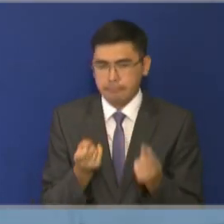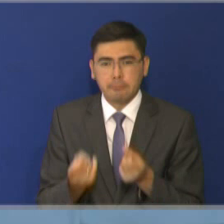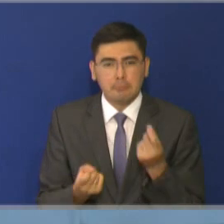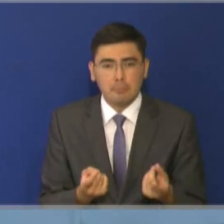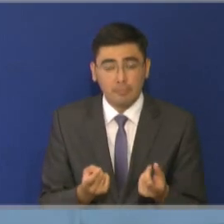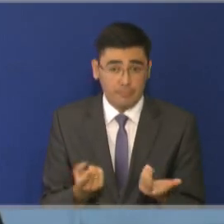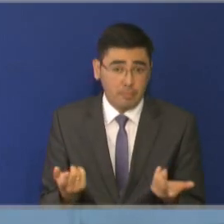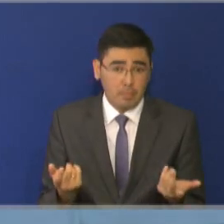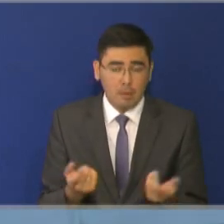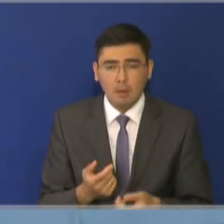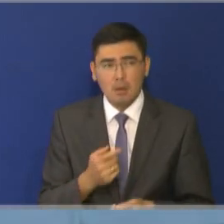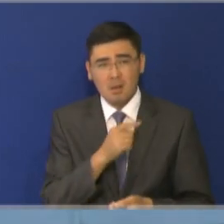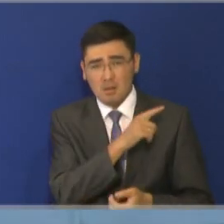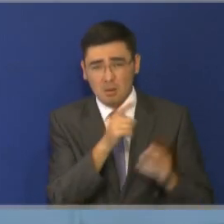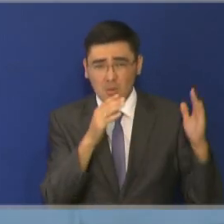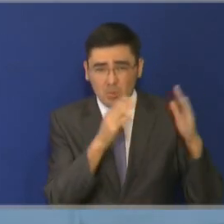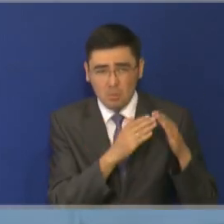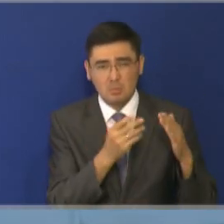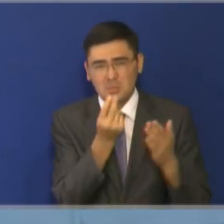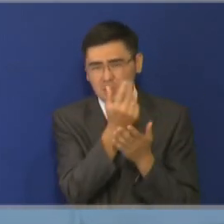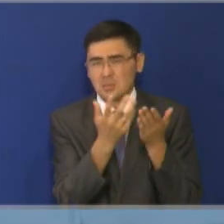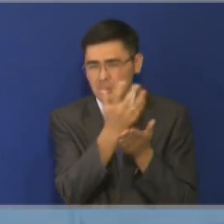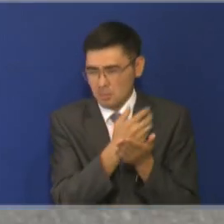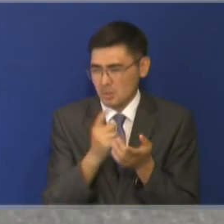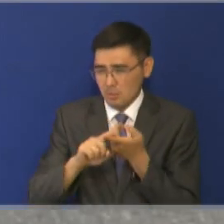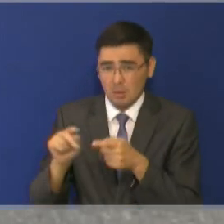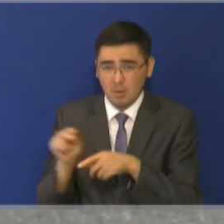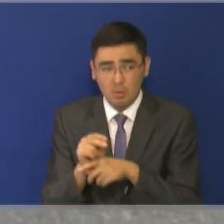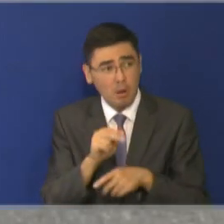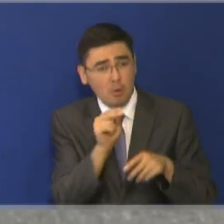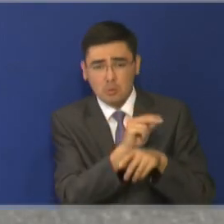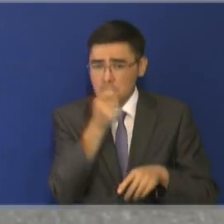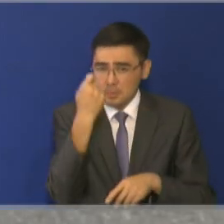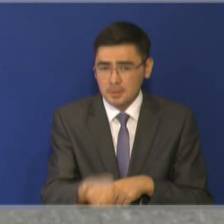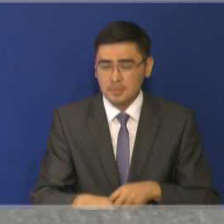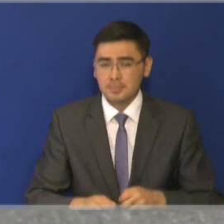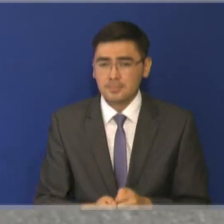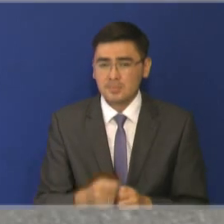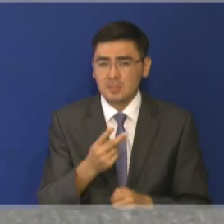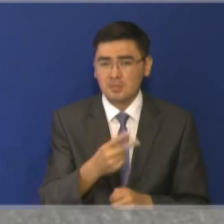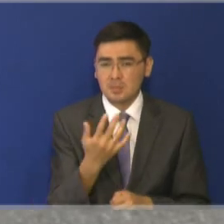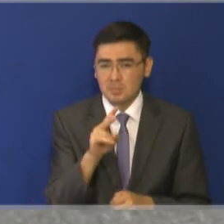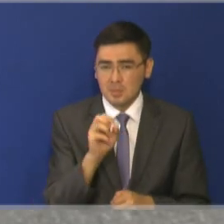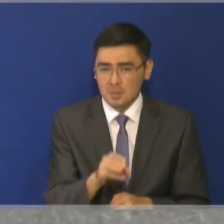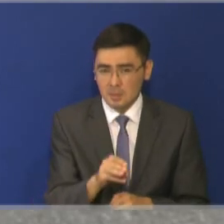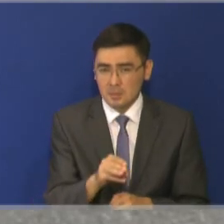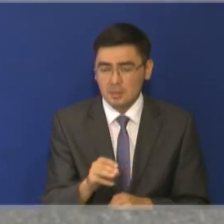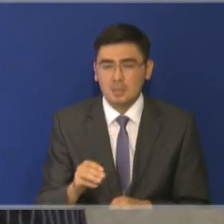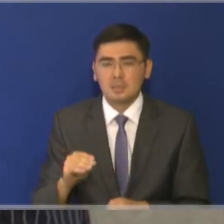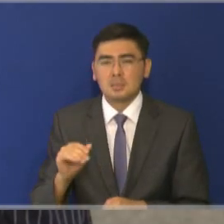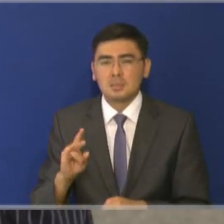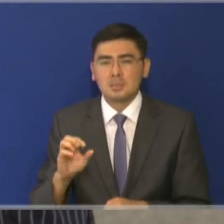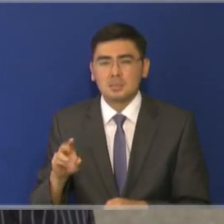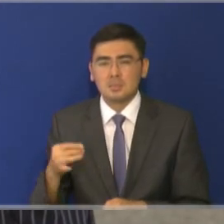ақша төлейді, бірақ біздің үйде ешқандай жұмыстар жасалып жатқан жоқ. Тұрғын үйге 25 жылдан бері жаңа Семейская 31 сервистік